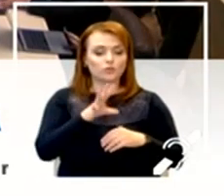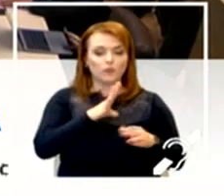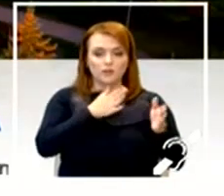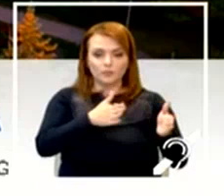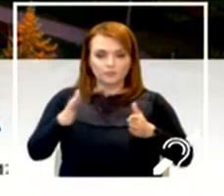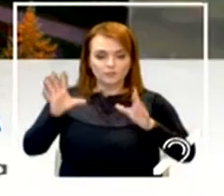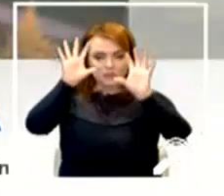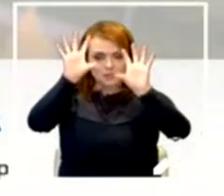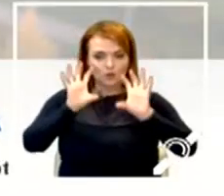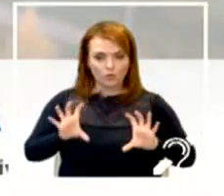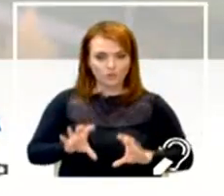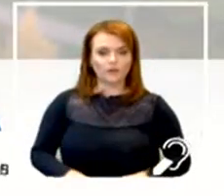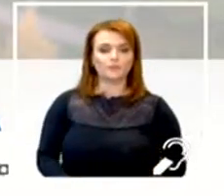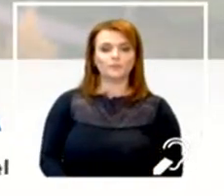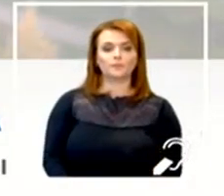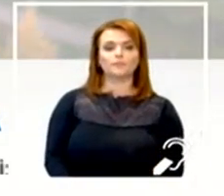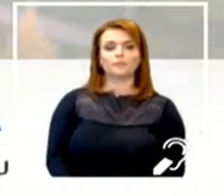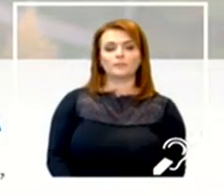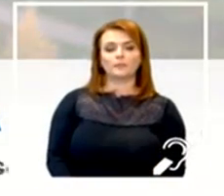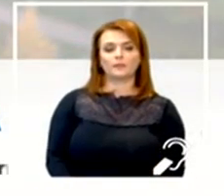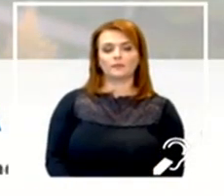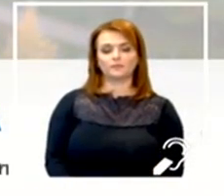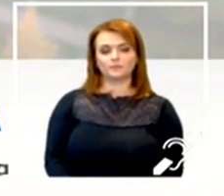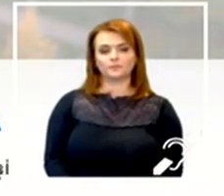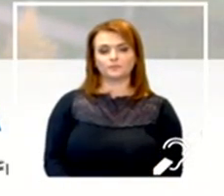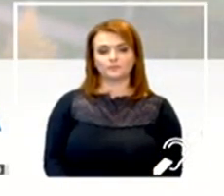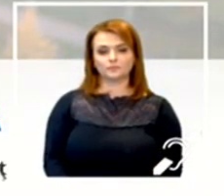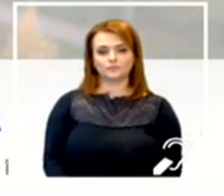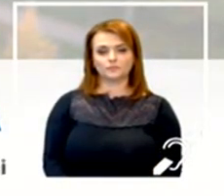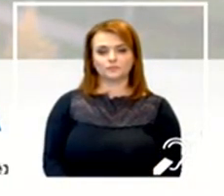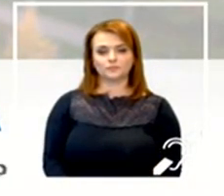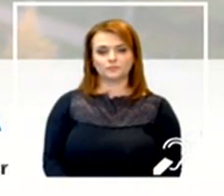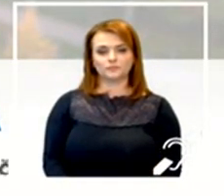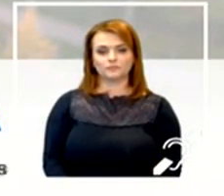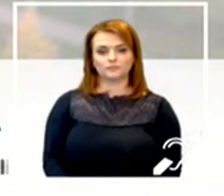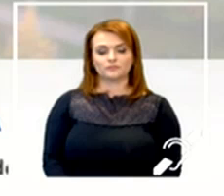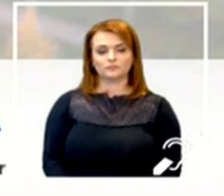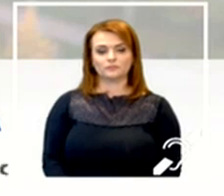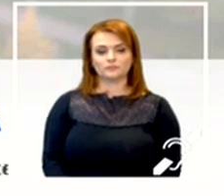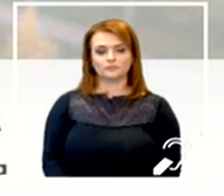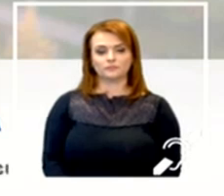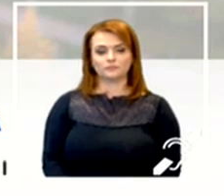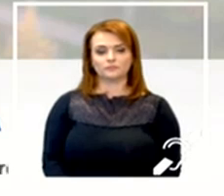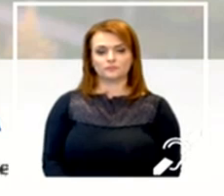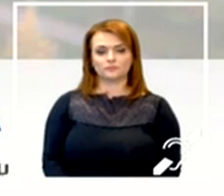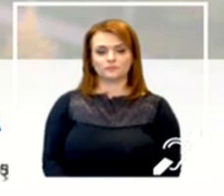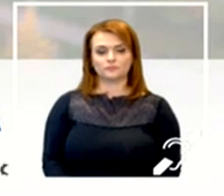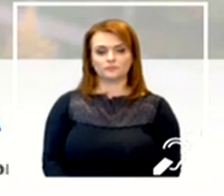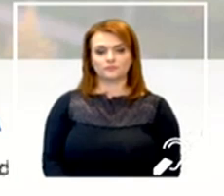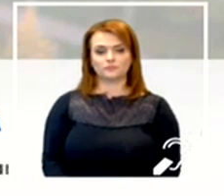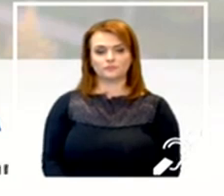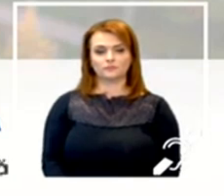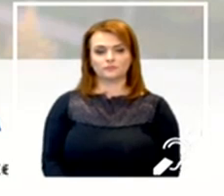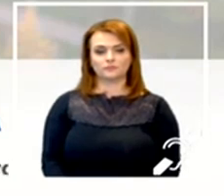socială apreciem conlucrarea cu experții comisiei de la Veneția și contribuția valoroasa comisiei la ajustarea legislației